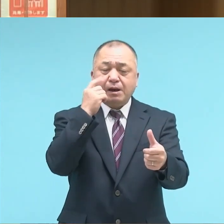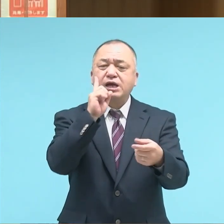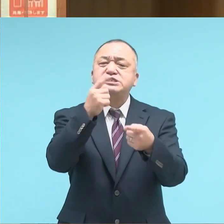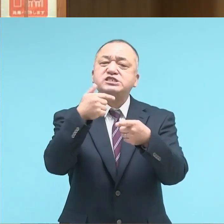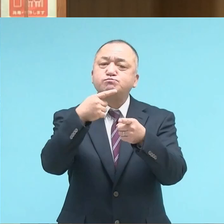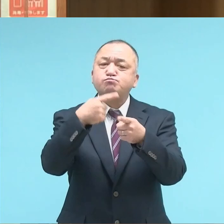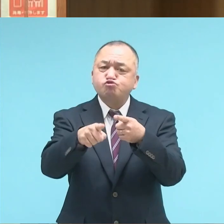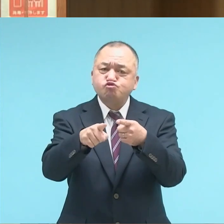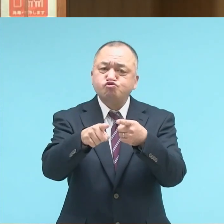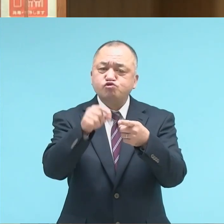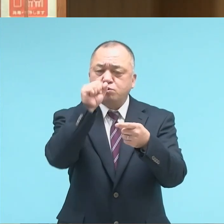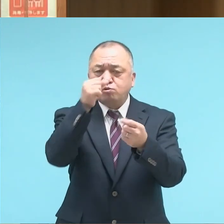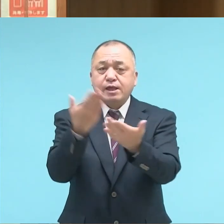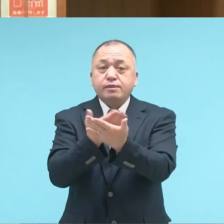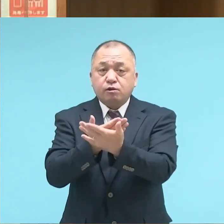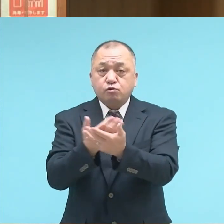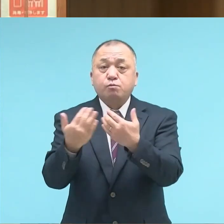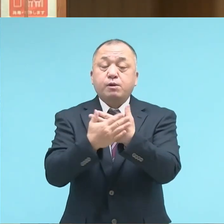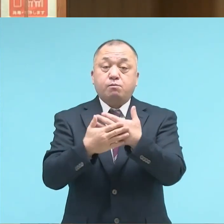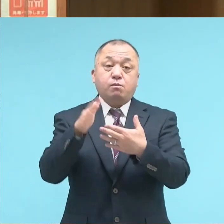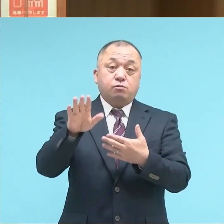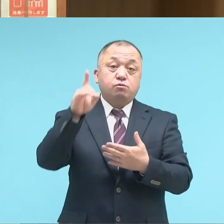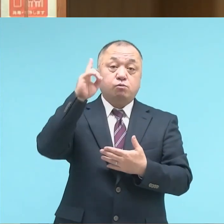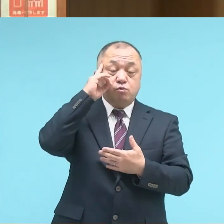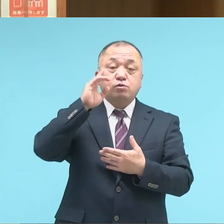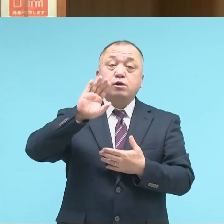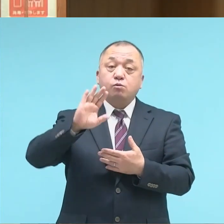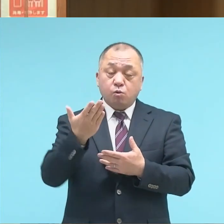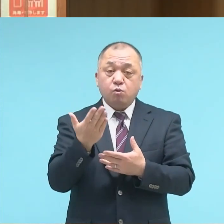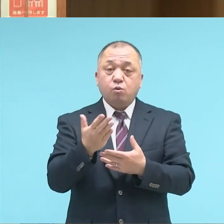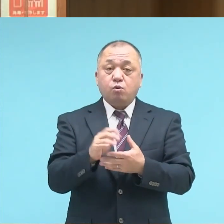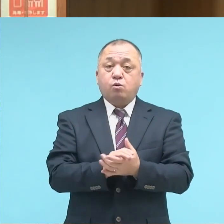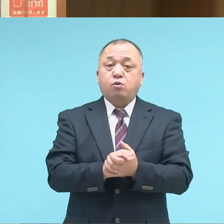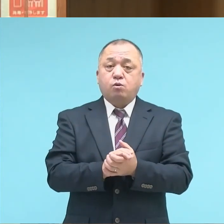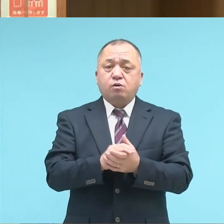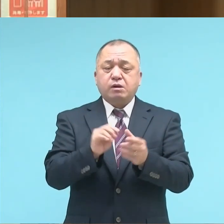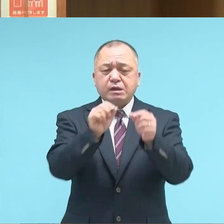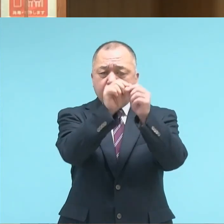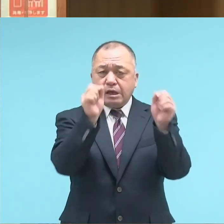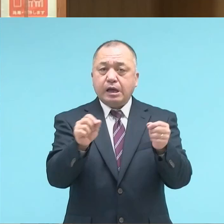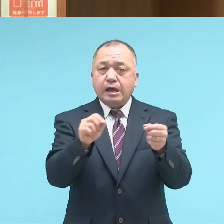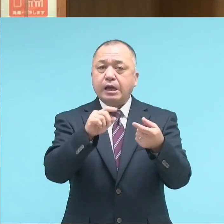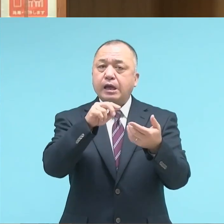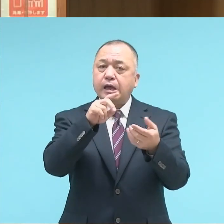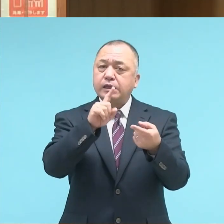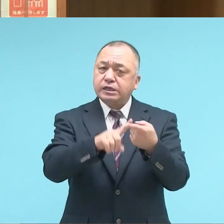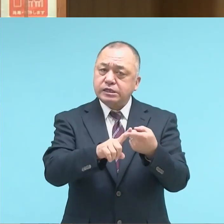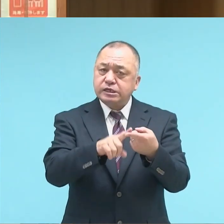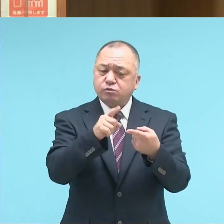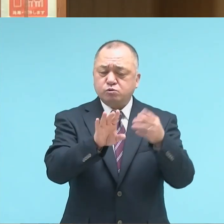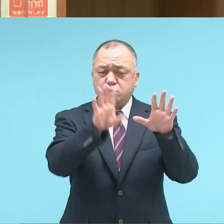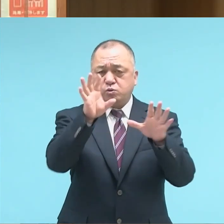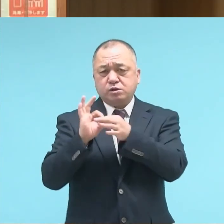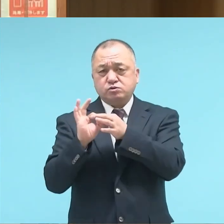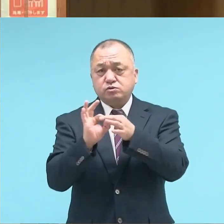善してはいるということですけれども、結果的にこういう状況にが続いているということ